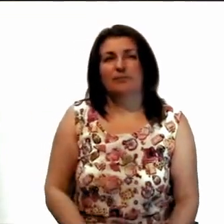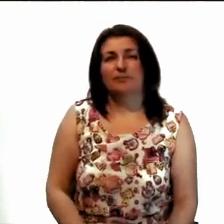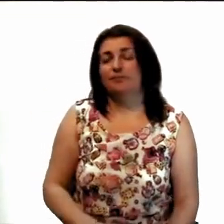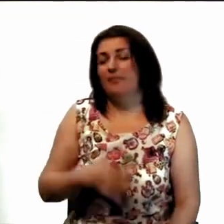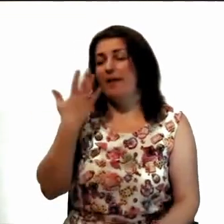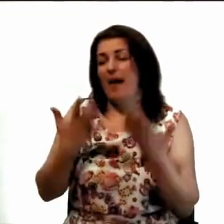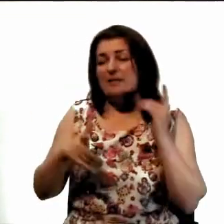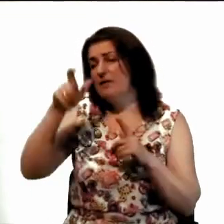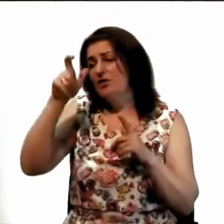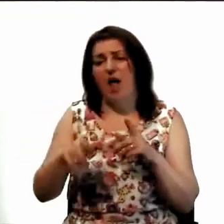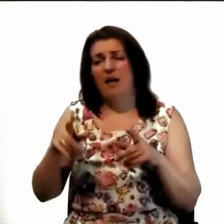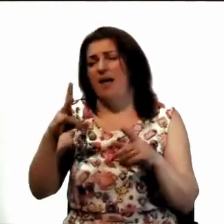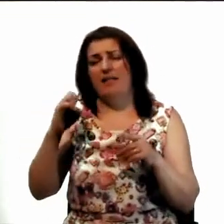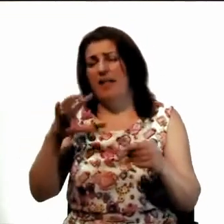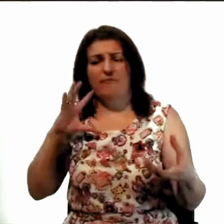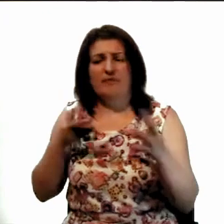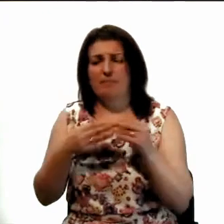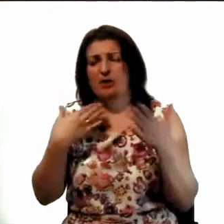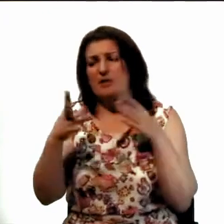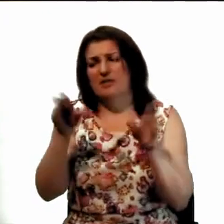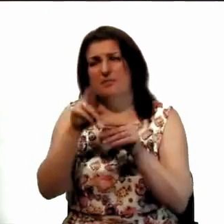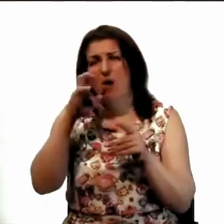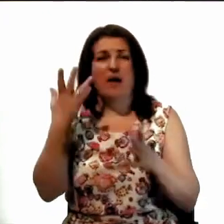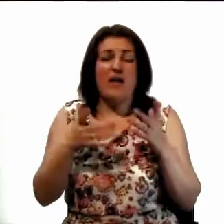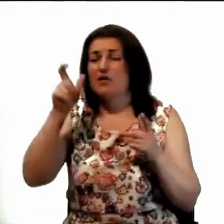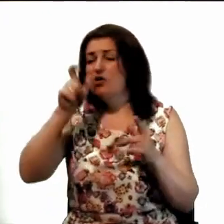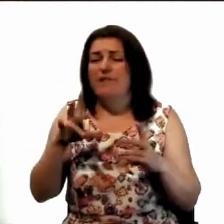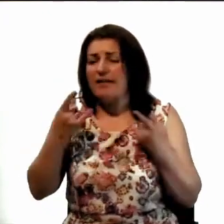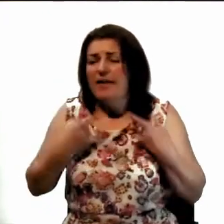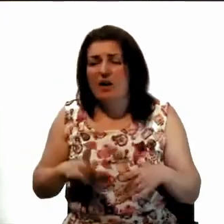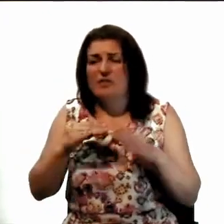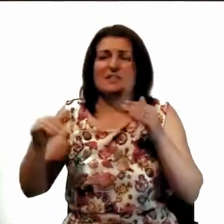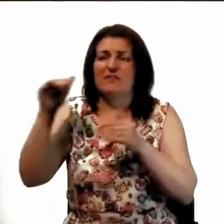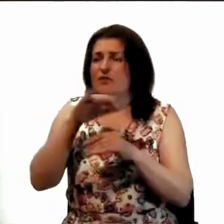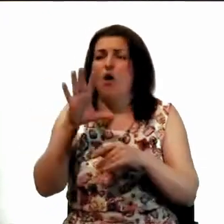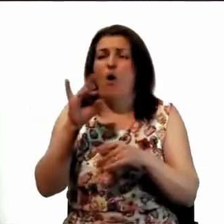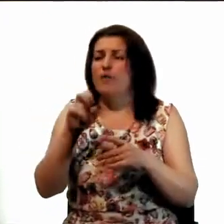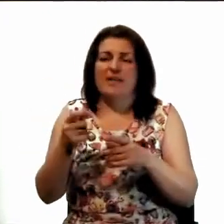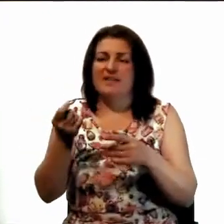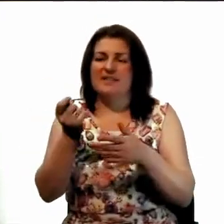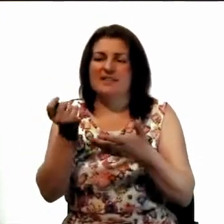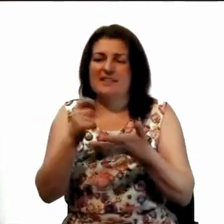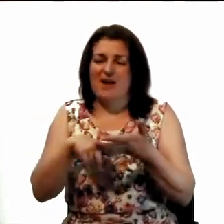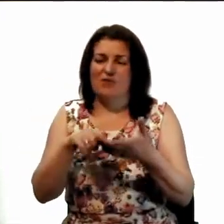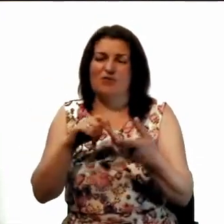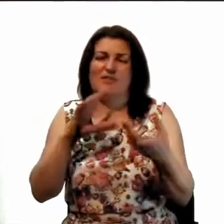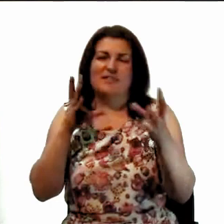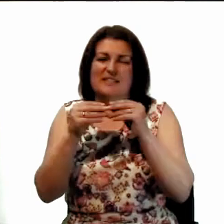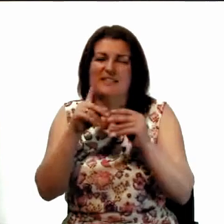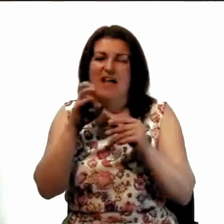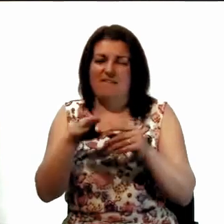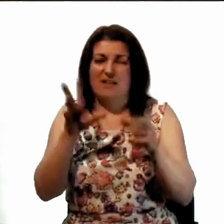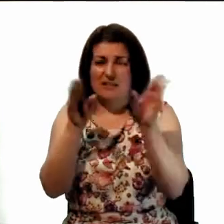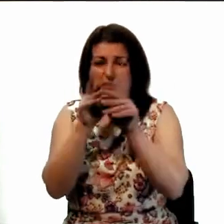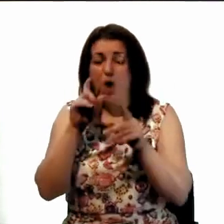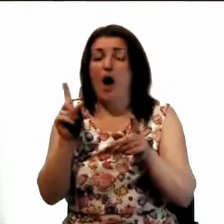Если человек не в взаимоотношениях с Богом, если человек не рожден свыше, он не заключил завета с Богом, от чего